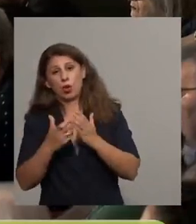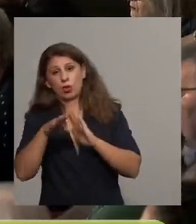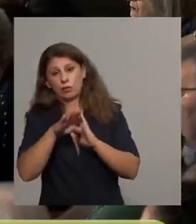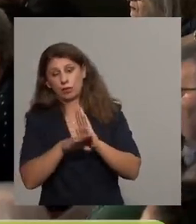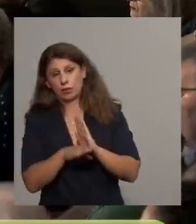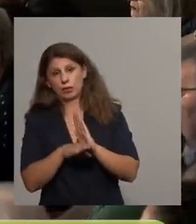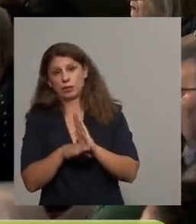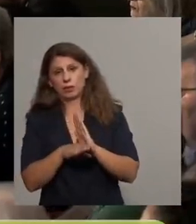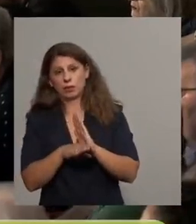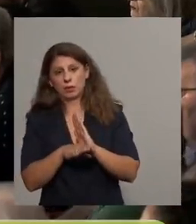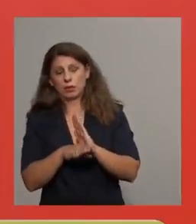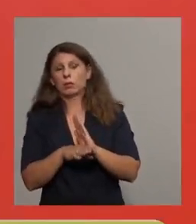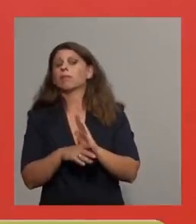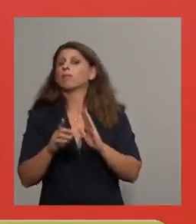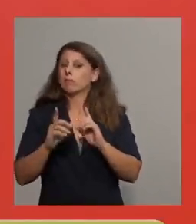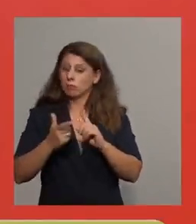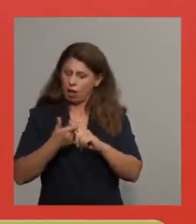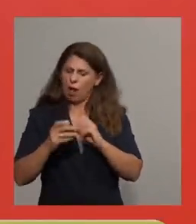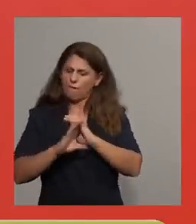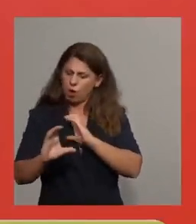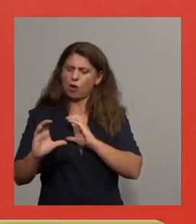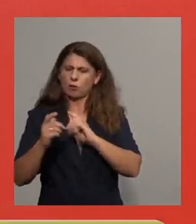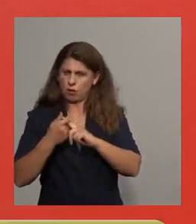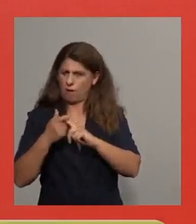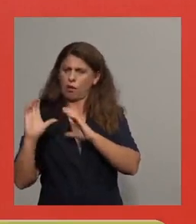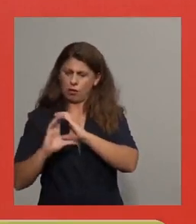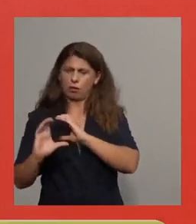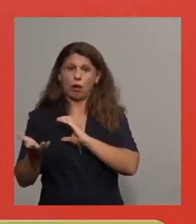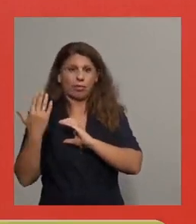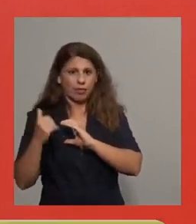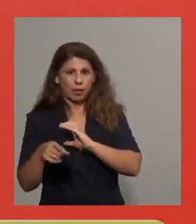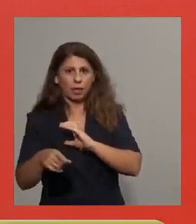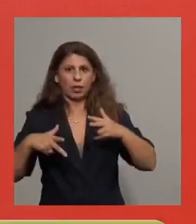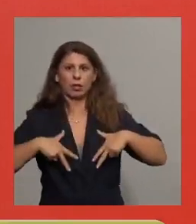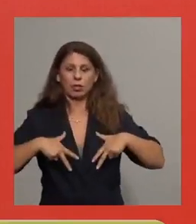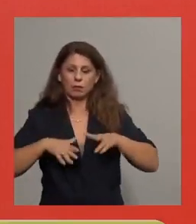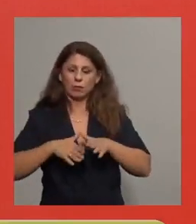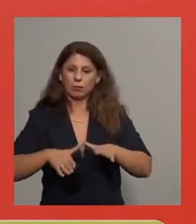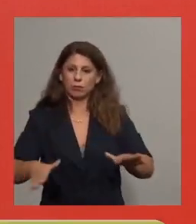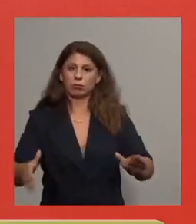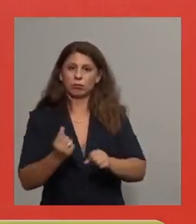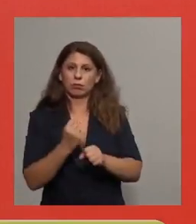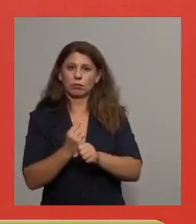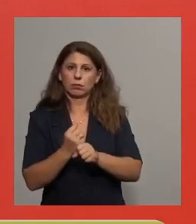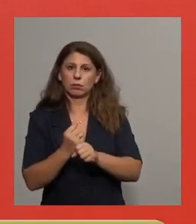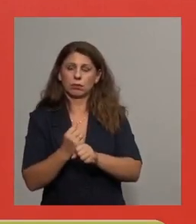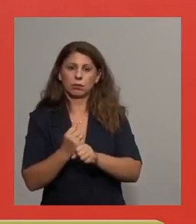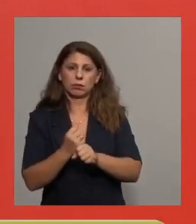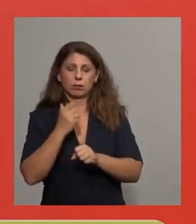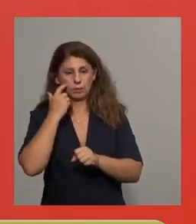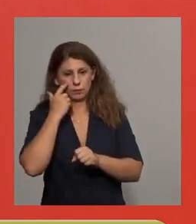σύστημα μέσων μαζικής μεταφοράς, η κυβέρνηση προωθεί το έργο της